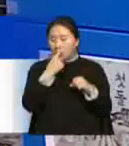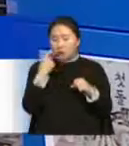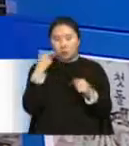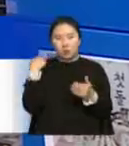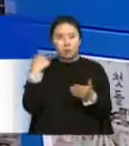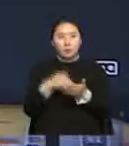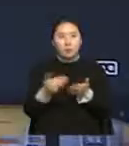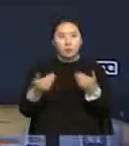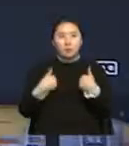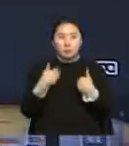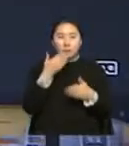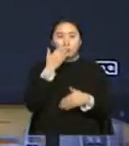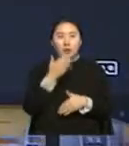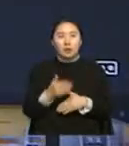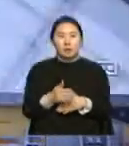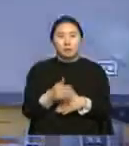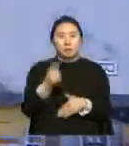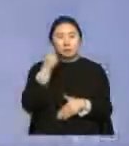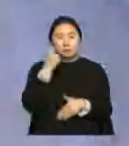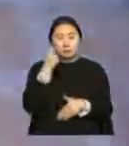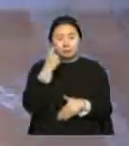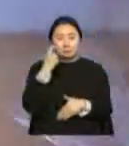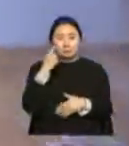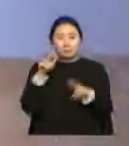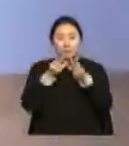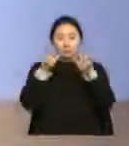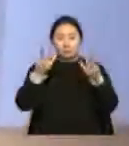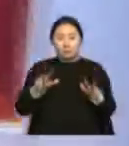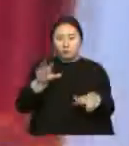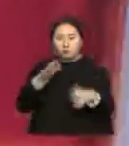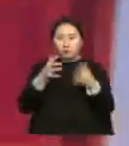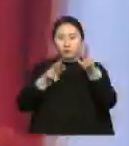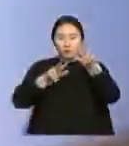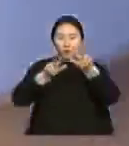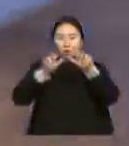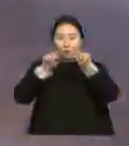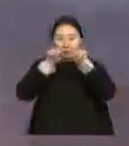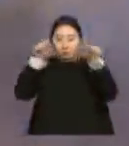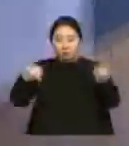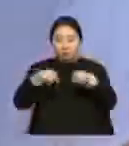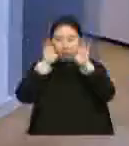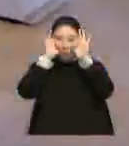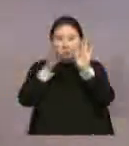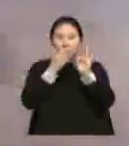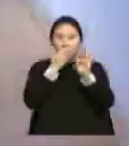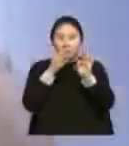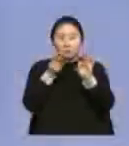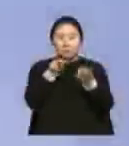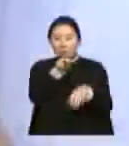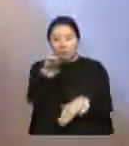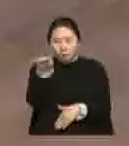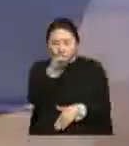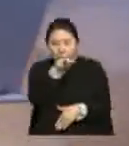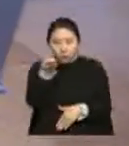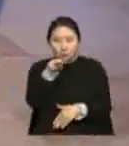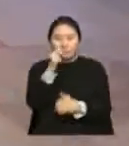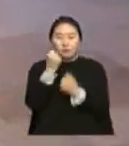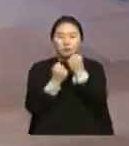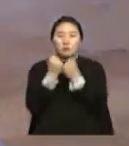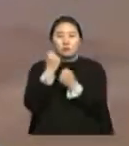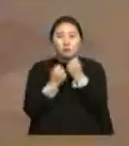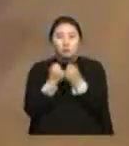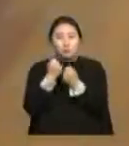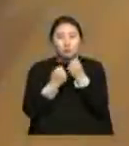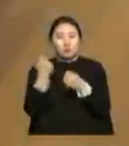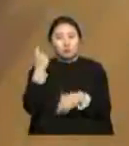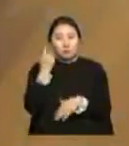수령 가능하십니다. 가상현실 속 전시장이 모니터 화면에 펼쳐집니다. 이리저리 둘러보며 작품 해설도 볼 수